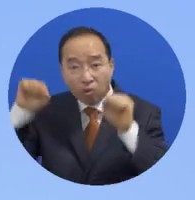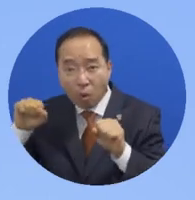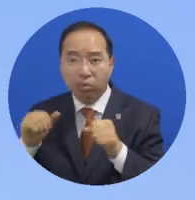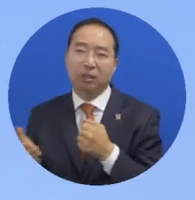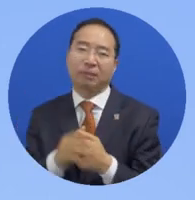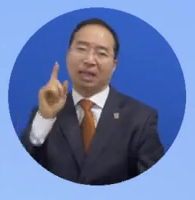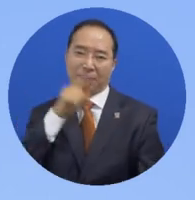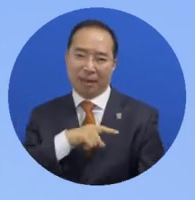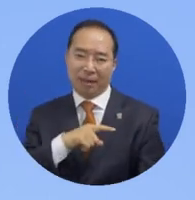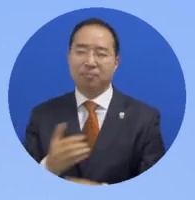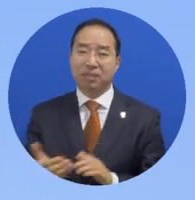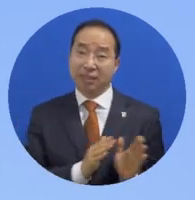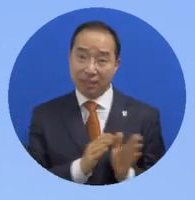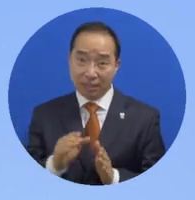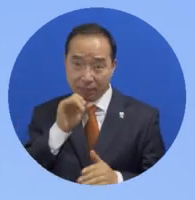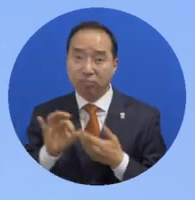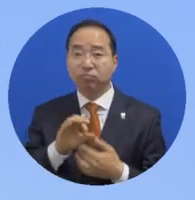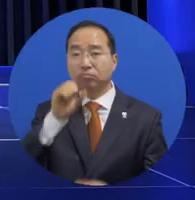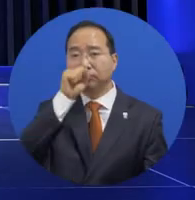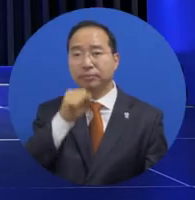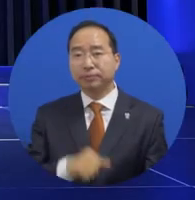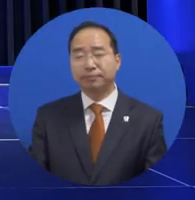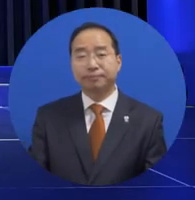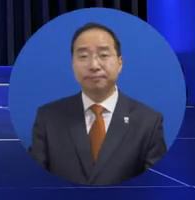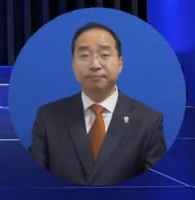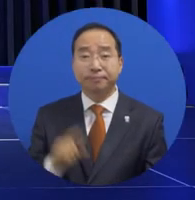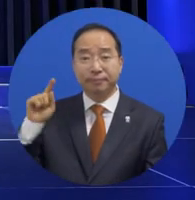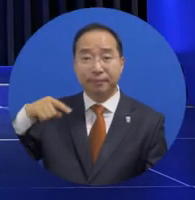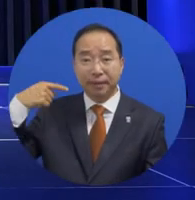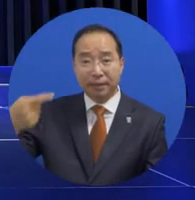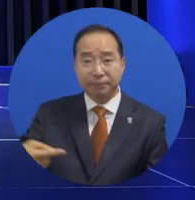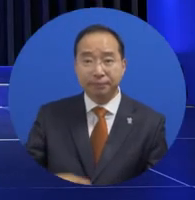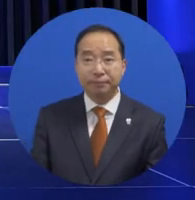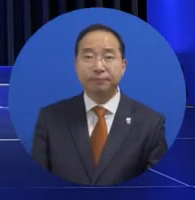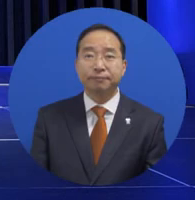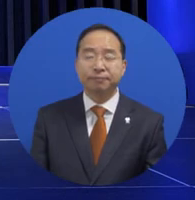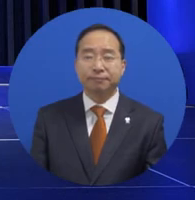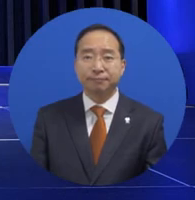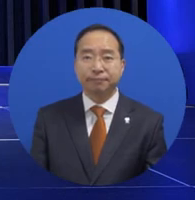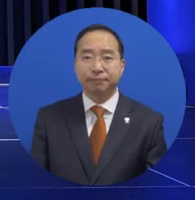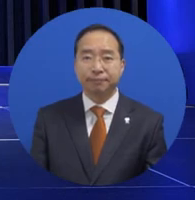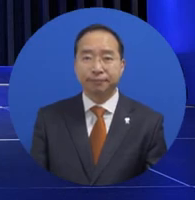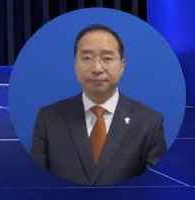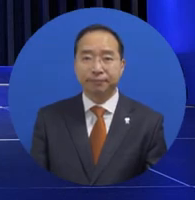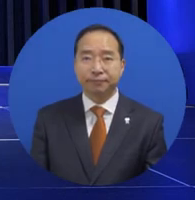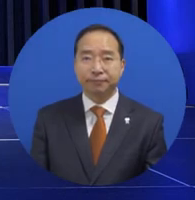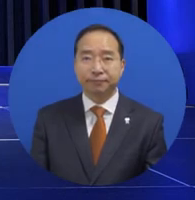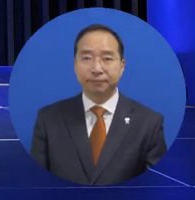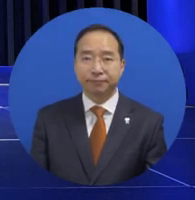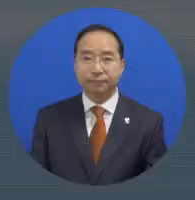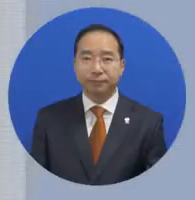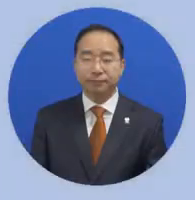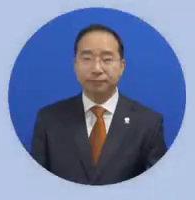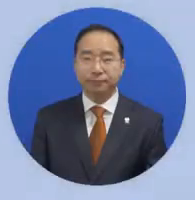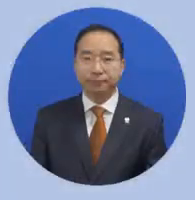않고요. 오히려 좋아진다고 생각합니다. 네, 이번에는 신림동에서 황재영 씨가 사연을